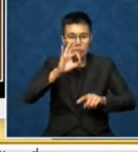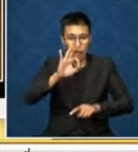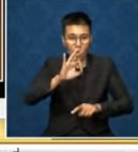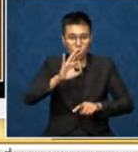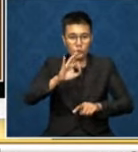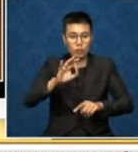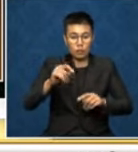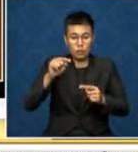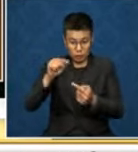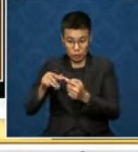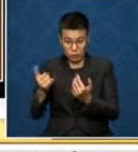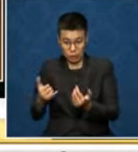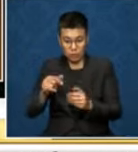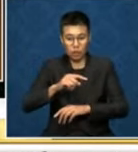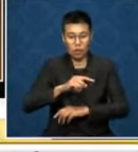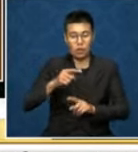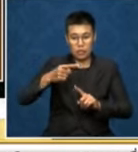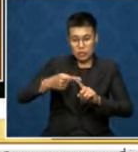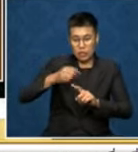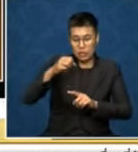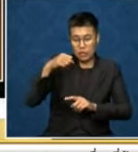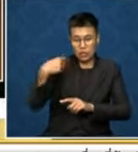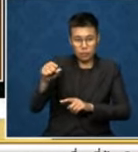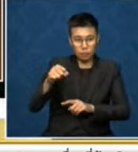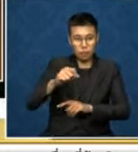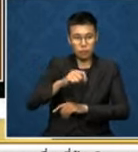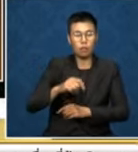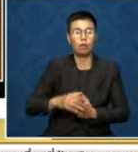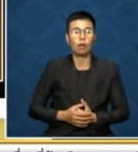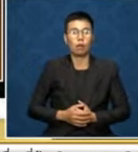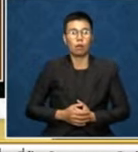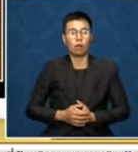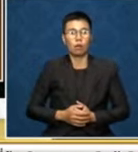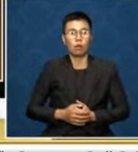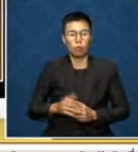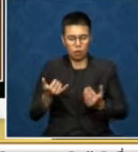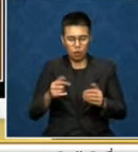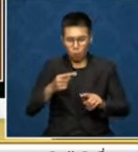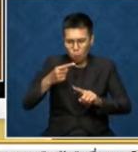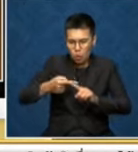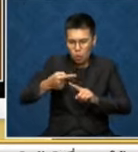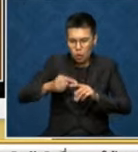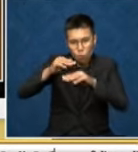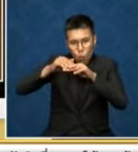ที่25ตุลาก็ร่วมเดือนแล้วนะครับบางพื้นที่ก็เกินเดือนแล้วแต่ก็ปรากฏว่